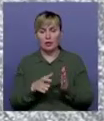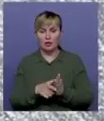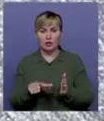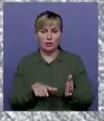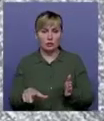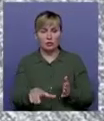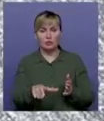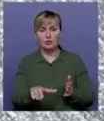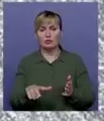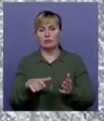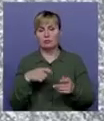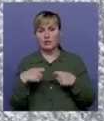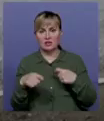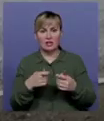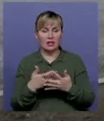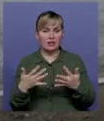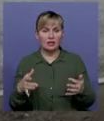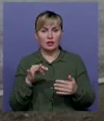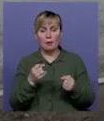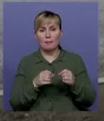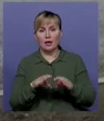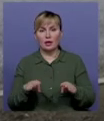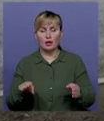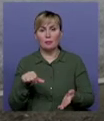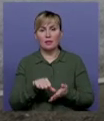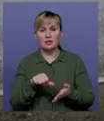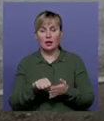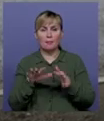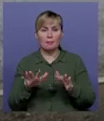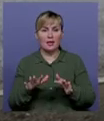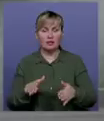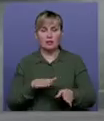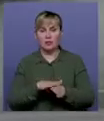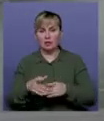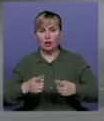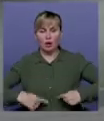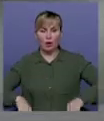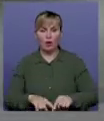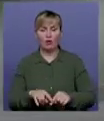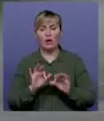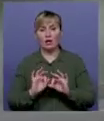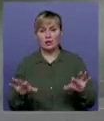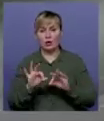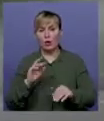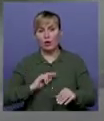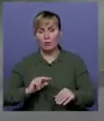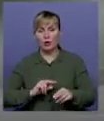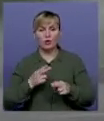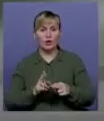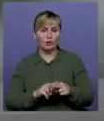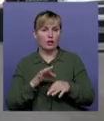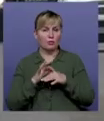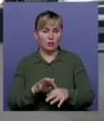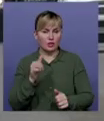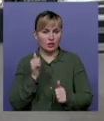тротуары, территории торгово-розничных сетей и парковок. Представитель местного исполнительного органа попутно рассказал о работах, которые